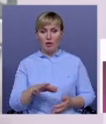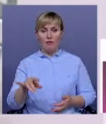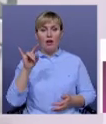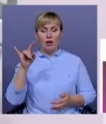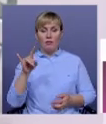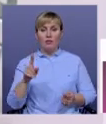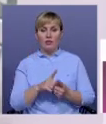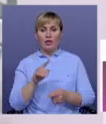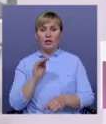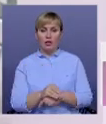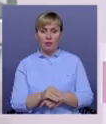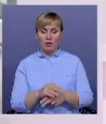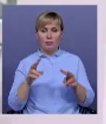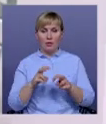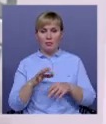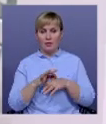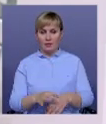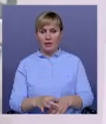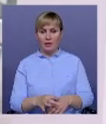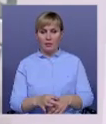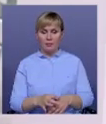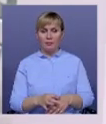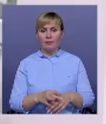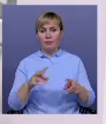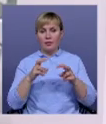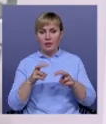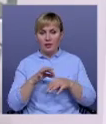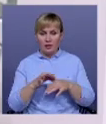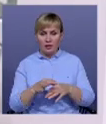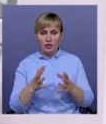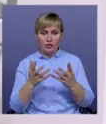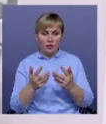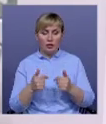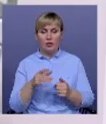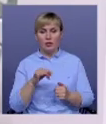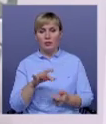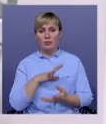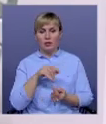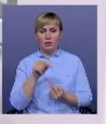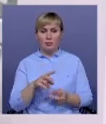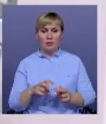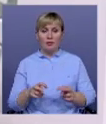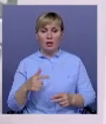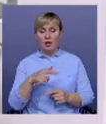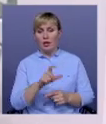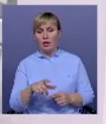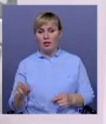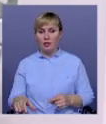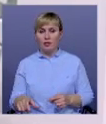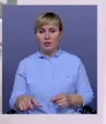встретили дополнительно, провели осмотр, анкетирование провели и соответствующая была термометрия. Граждан с